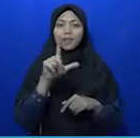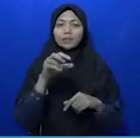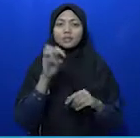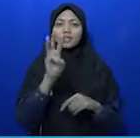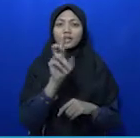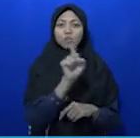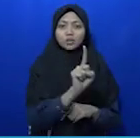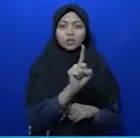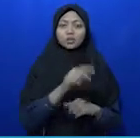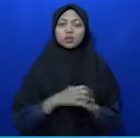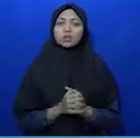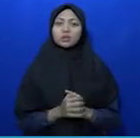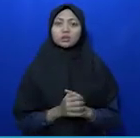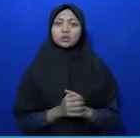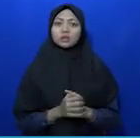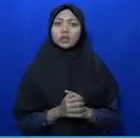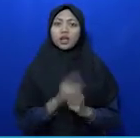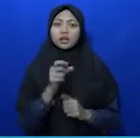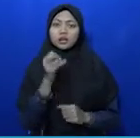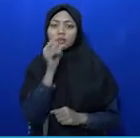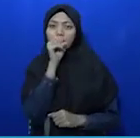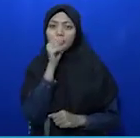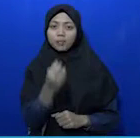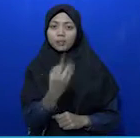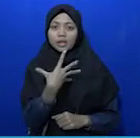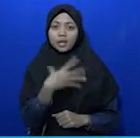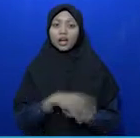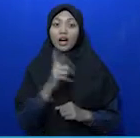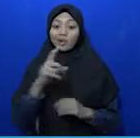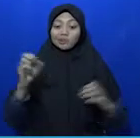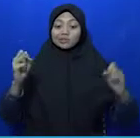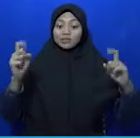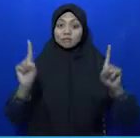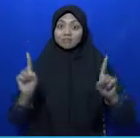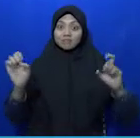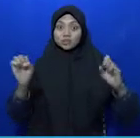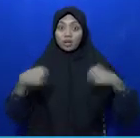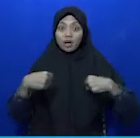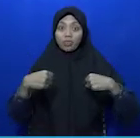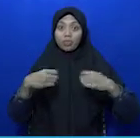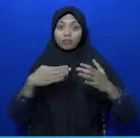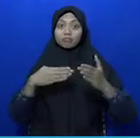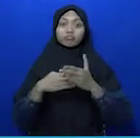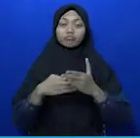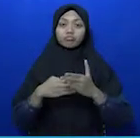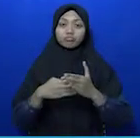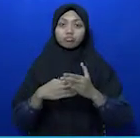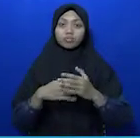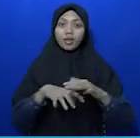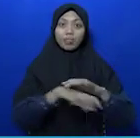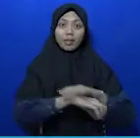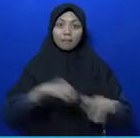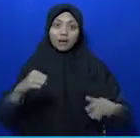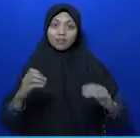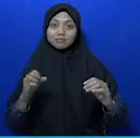tidak salah gitu ya, itu juga menyebutkan kalau kedua belah pihak sepakat untuk menghentikan atau untuk diambil oleh